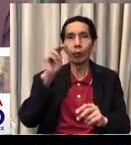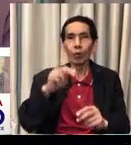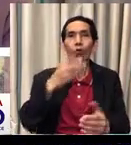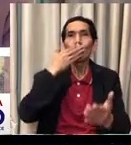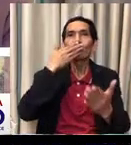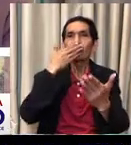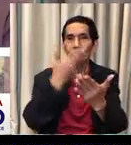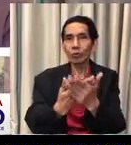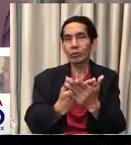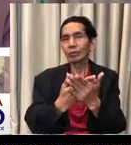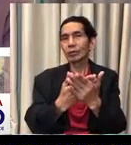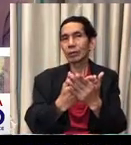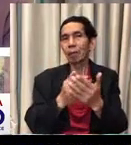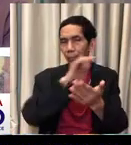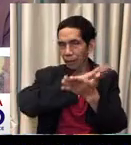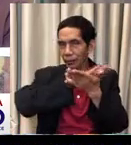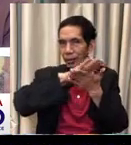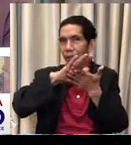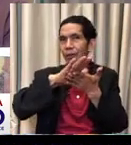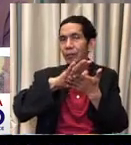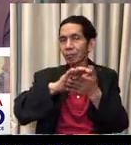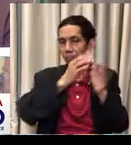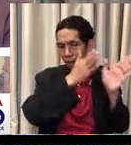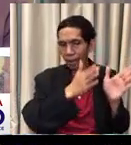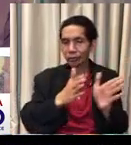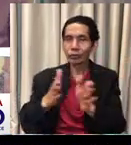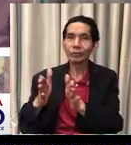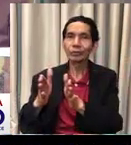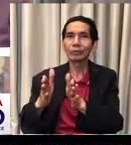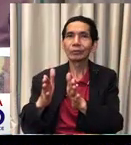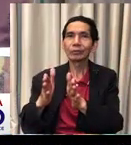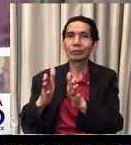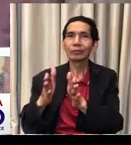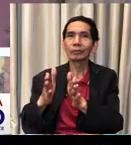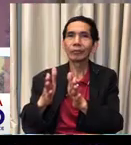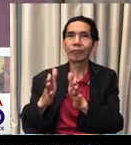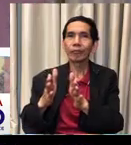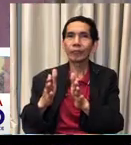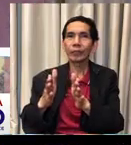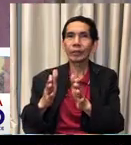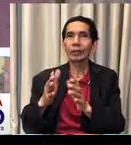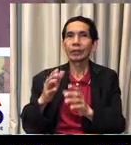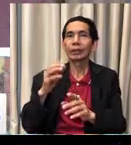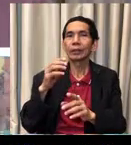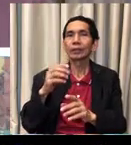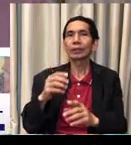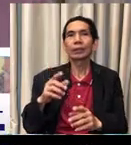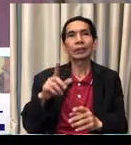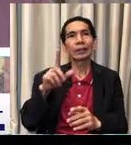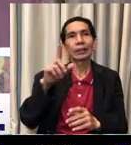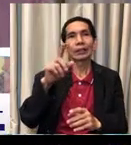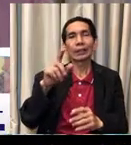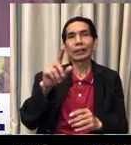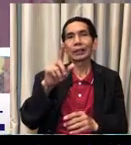mabuti. Malinis, maayos. Puntahan niya, si Tex Fire Brigade, si Jerry Chua.